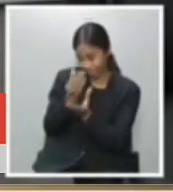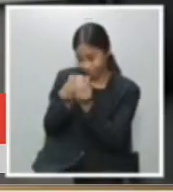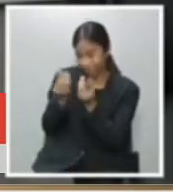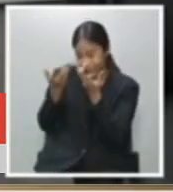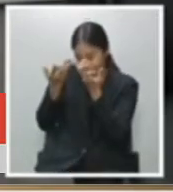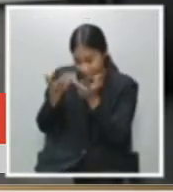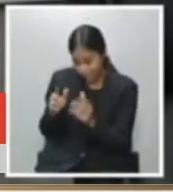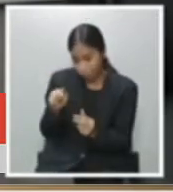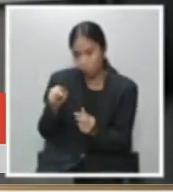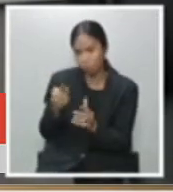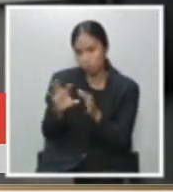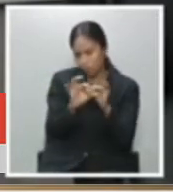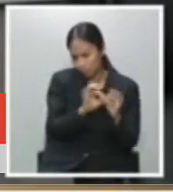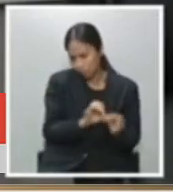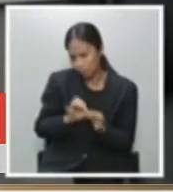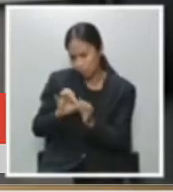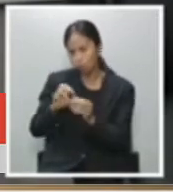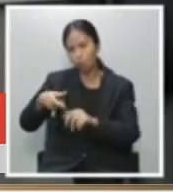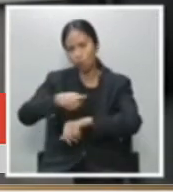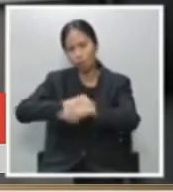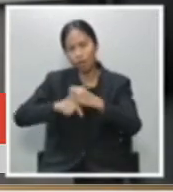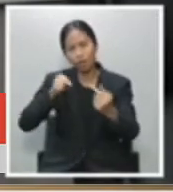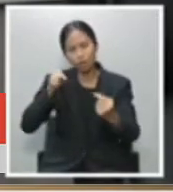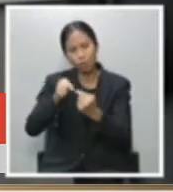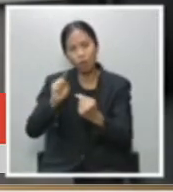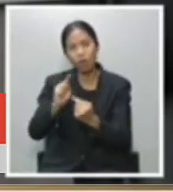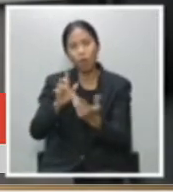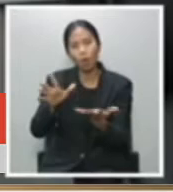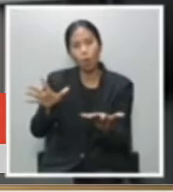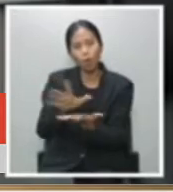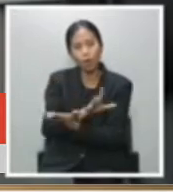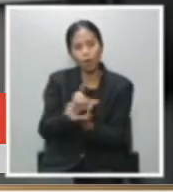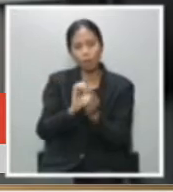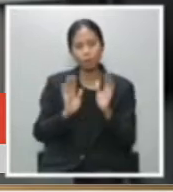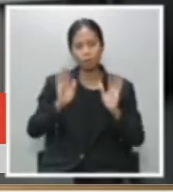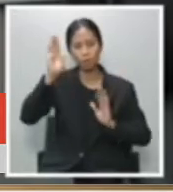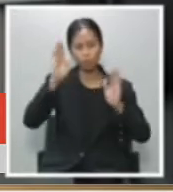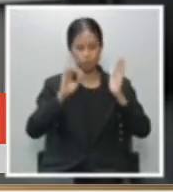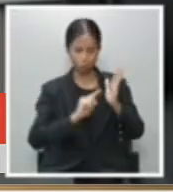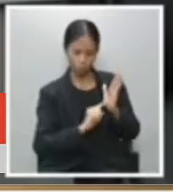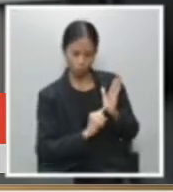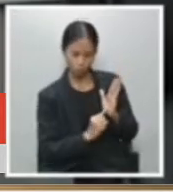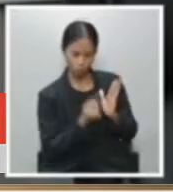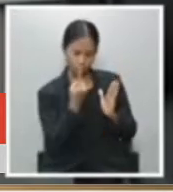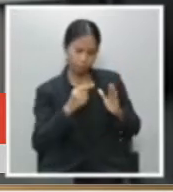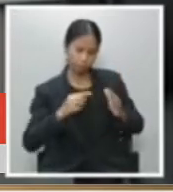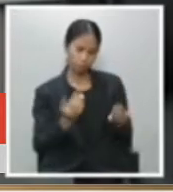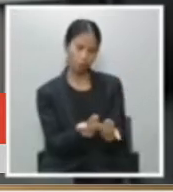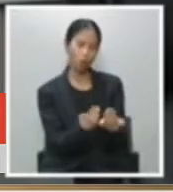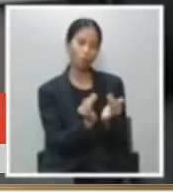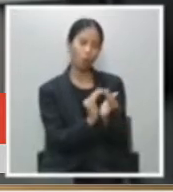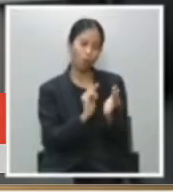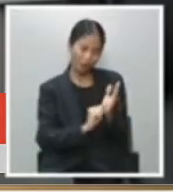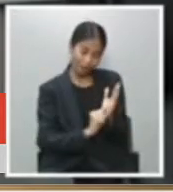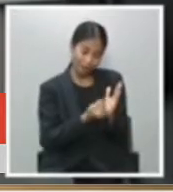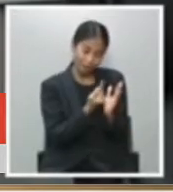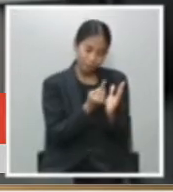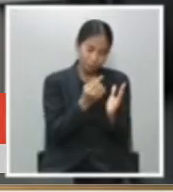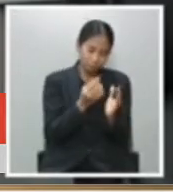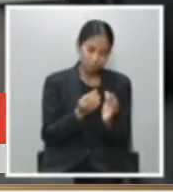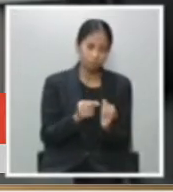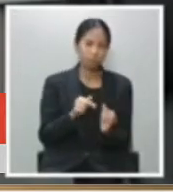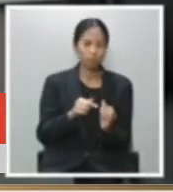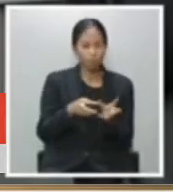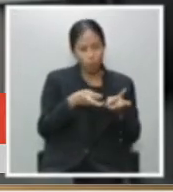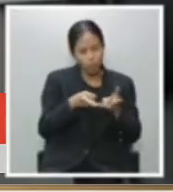ป็นกลไกที่จะนำสู่ปฏิบัติได้ว่าวัฒนธรรมประชาธิปไตยเนี่ยที่มันจะเริ่มตั้งแต่ฐานรากของครอบครัวเนี่ยมันควรจะมีกลไกอย่าง